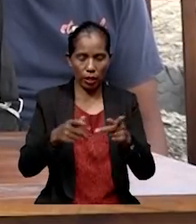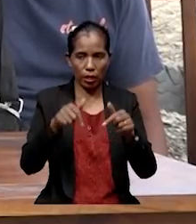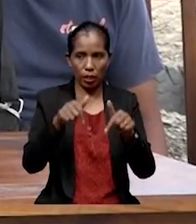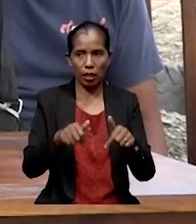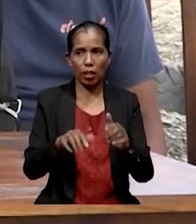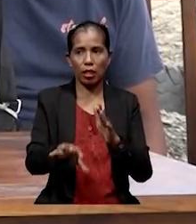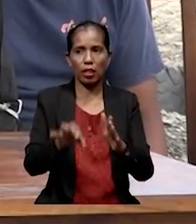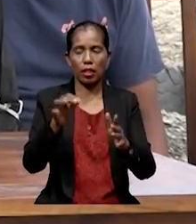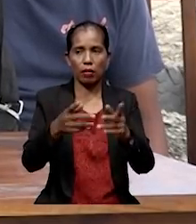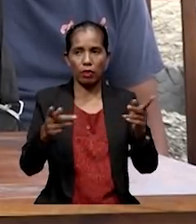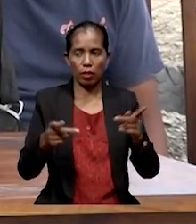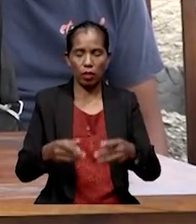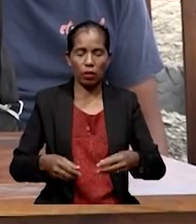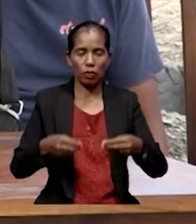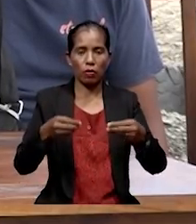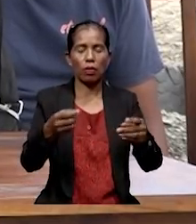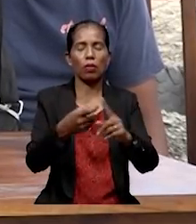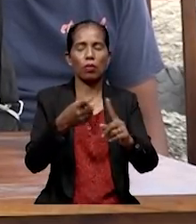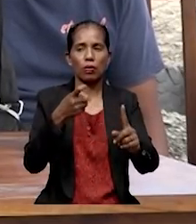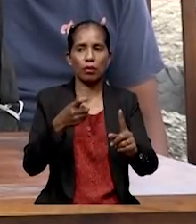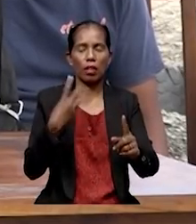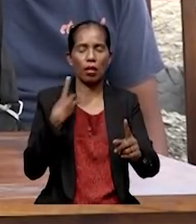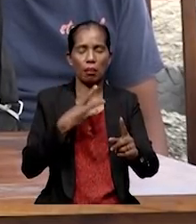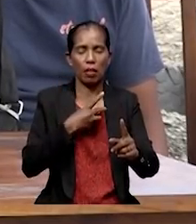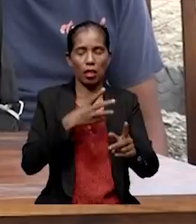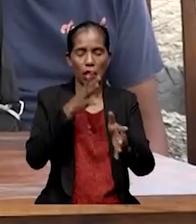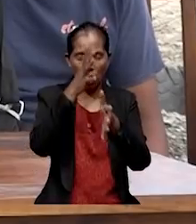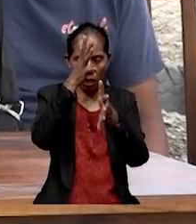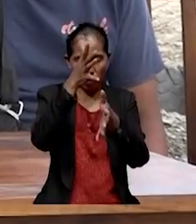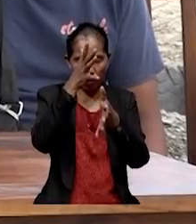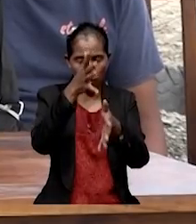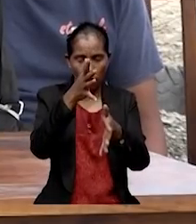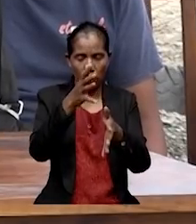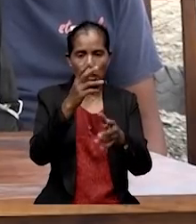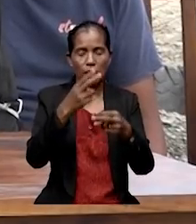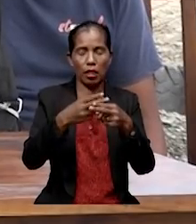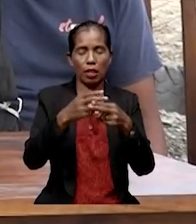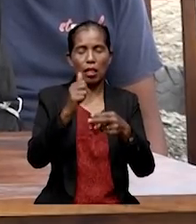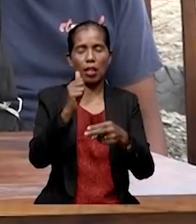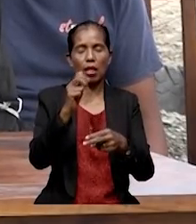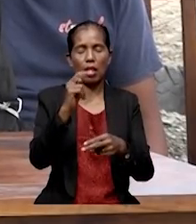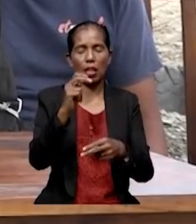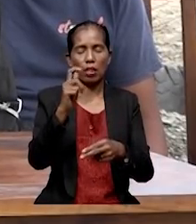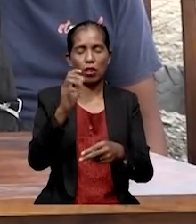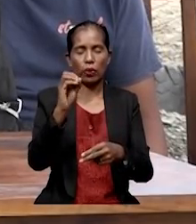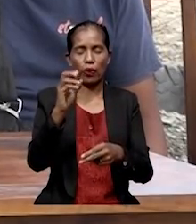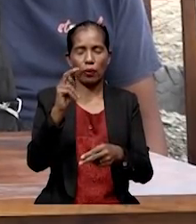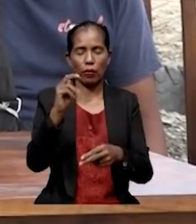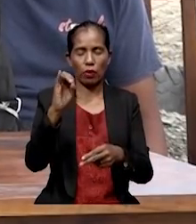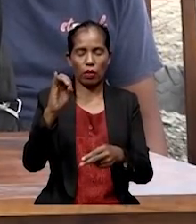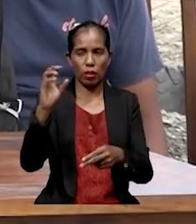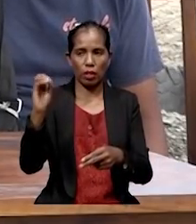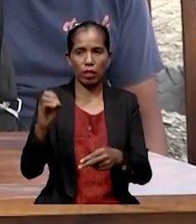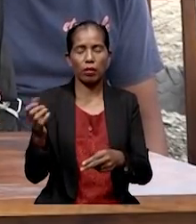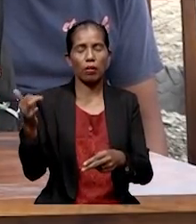raine entrega herança husi amne abos rani mate via naran Antonio Soares ho Florentina Dutel Pereira sira